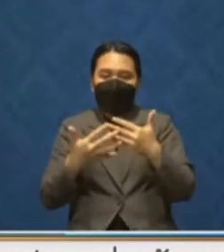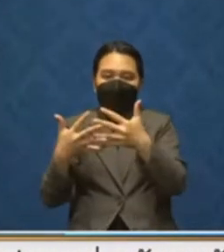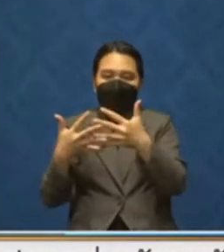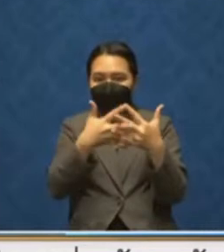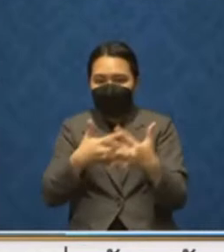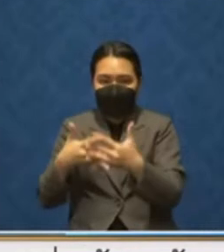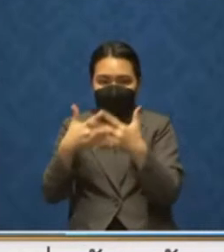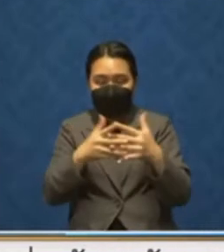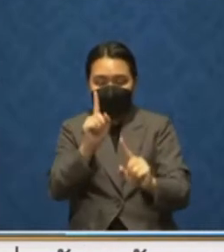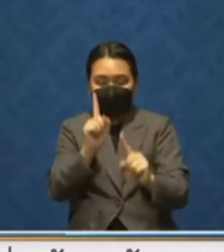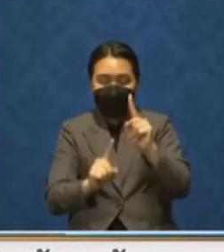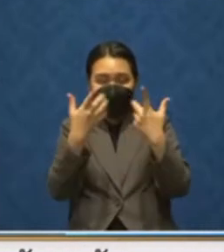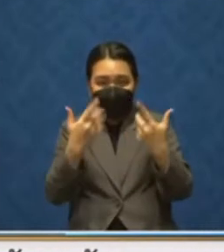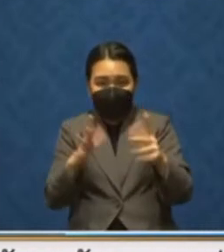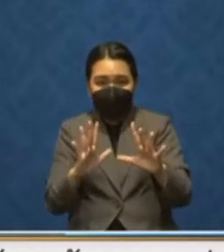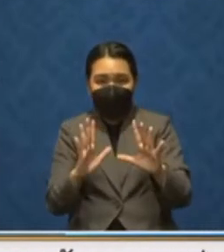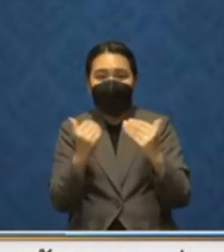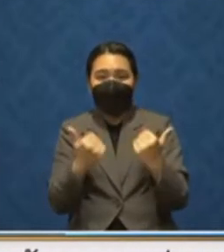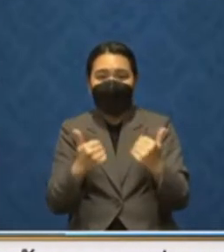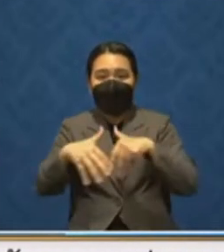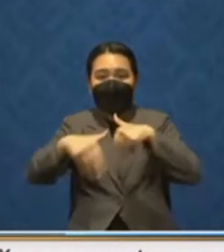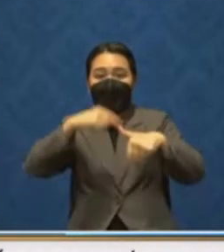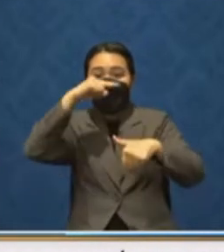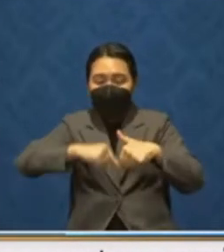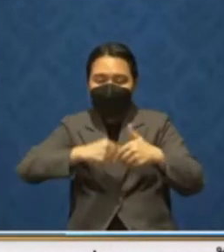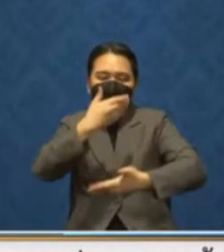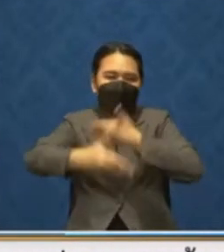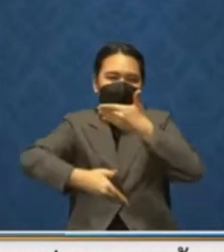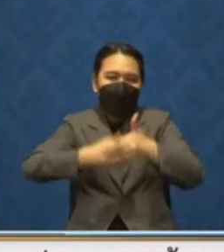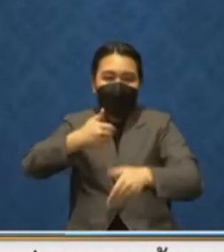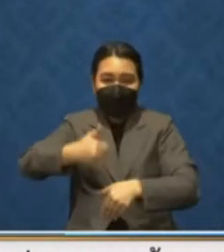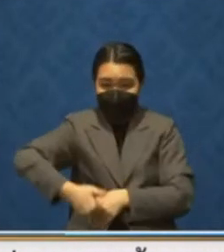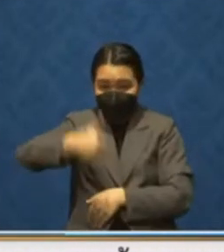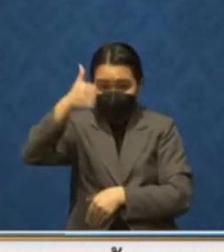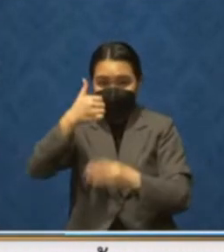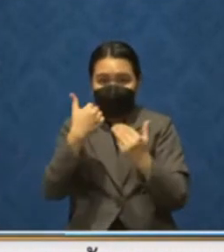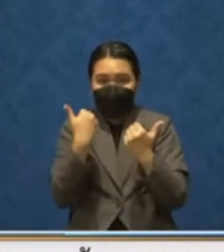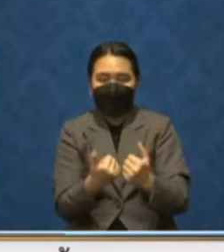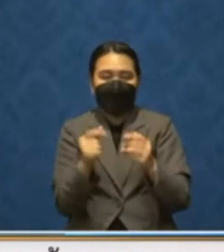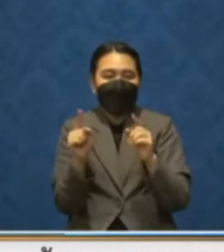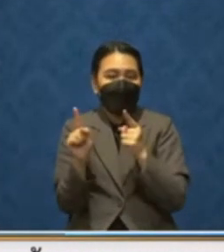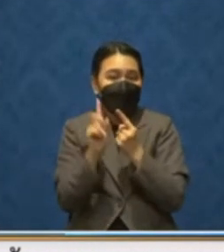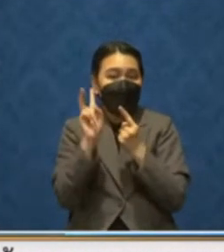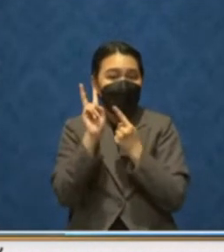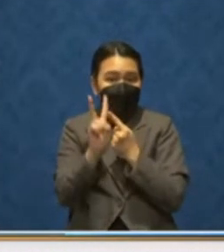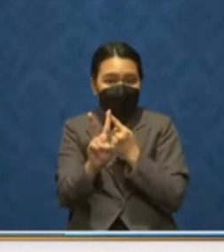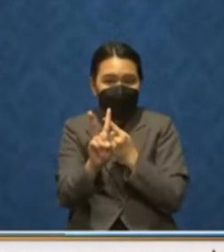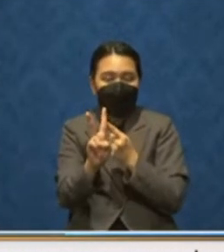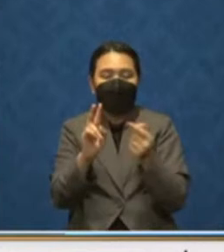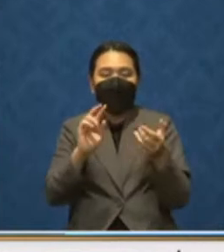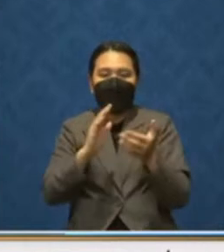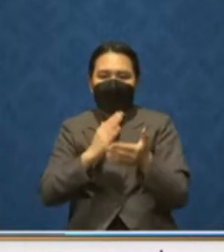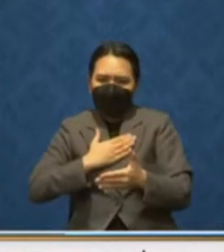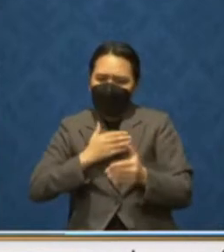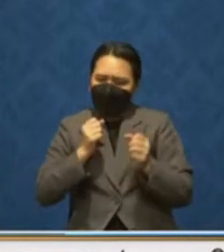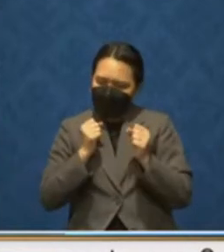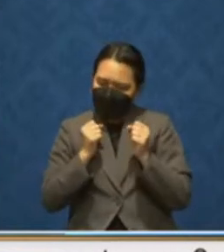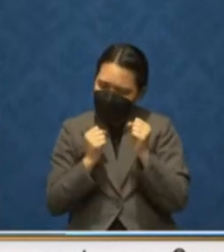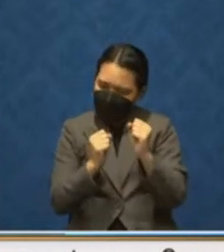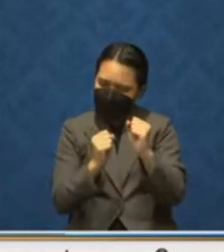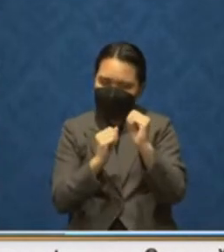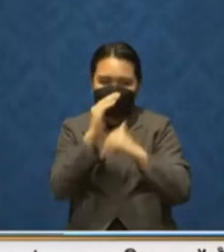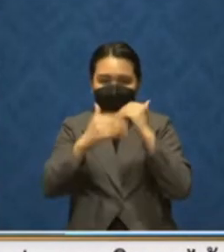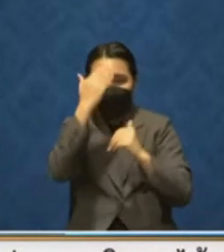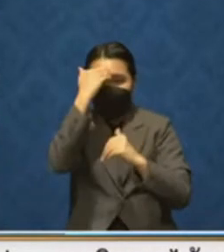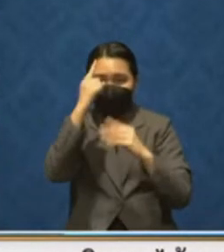สายต่างๆคนไทยดีขึ้นนะครับจากเกียร์ 2Watch Listเป็นเทียน 2ก่อนตอนไหนว่ามีเขาอย่างยิ่งยวดเรื่องนี้เพราะเป็นประเด็นที่